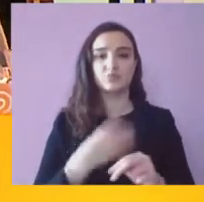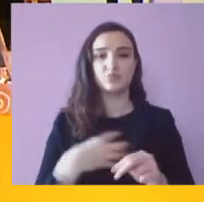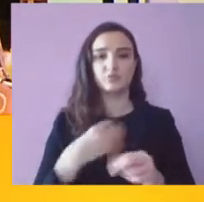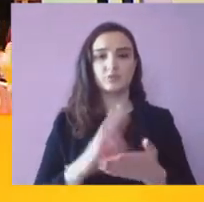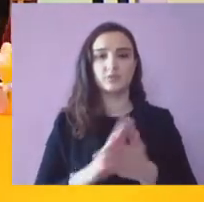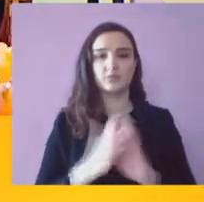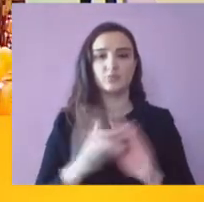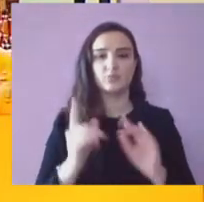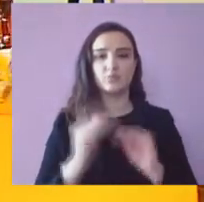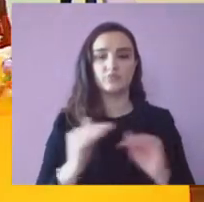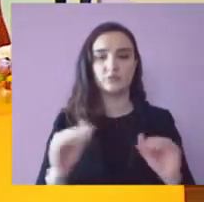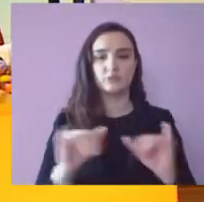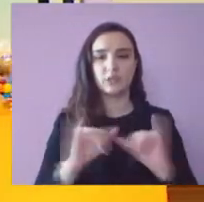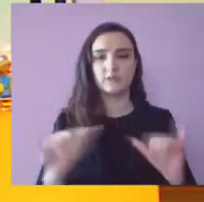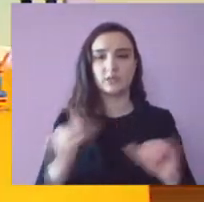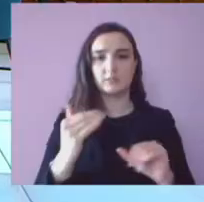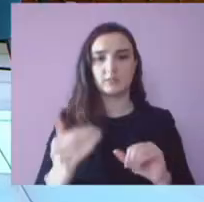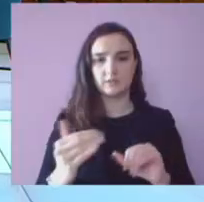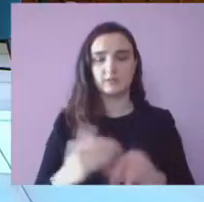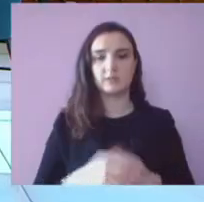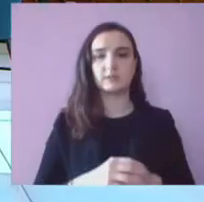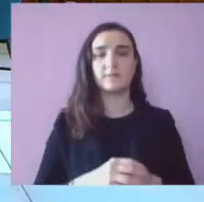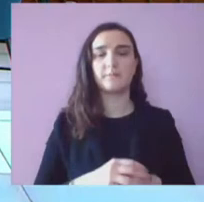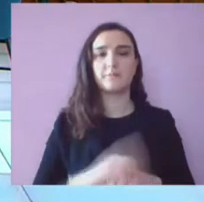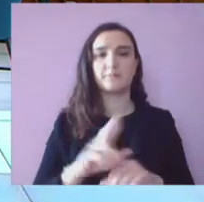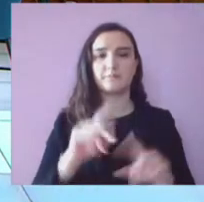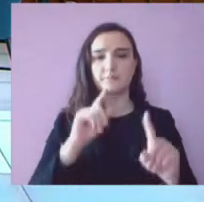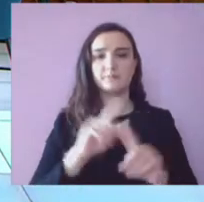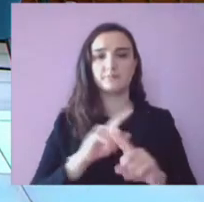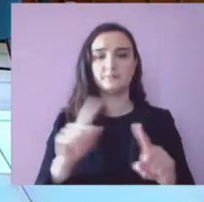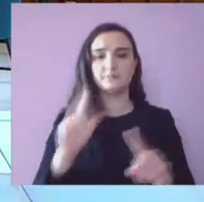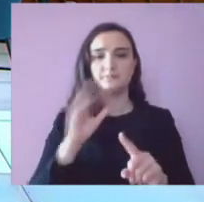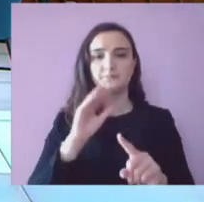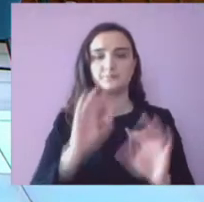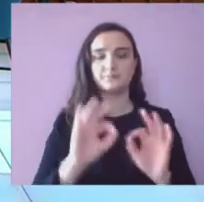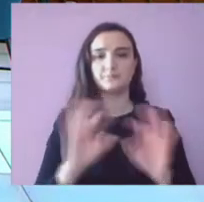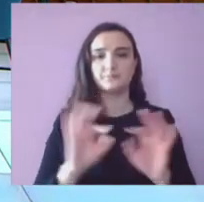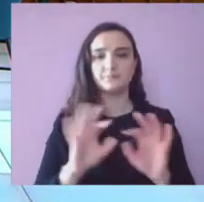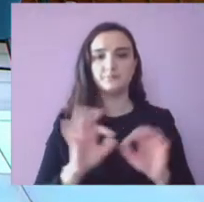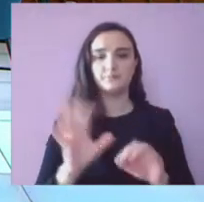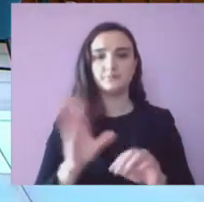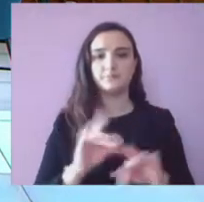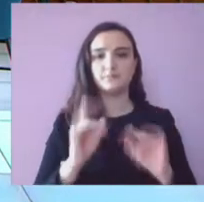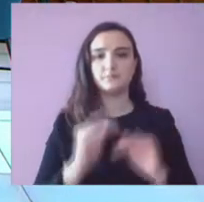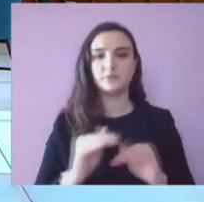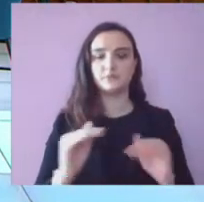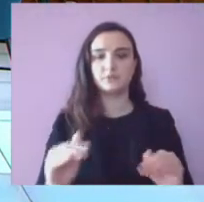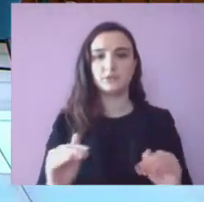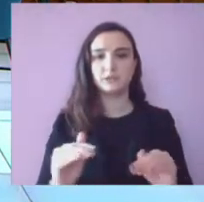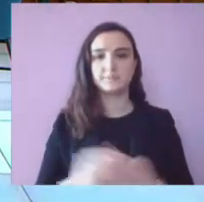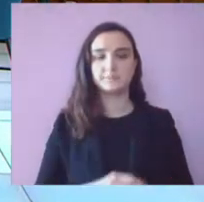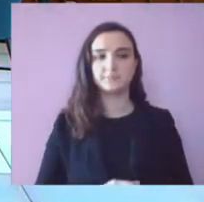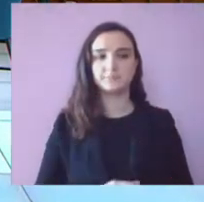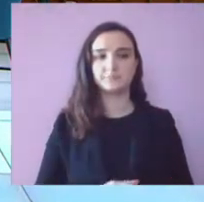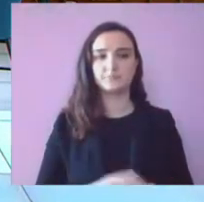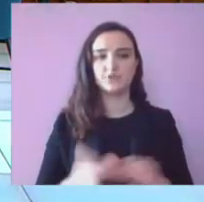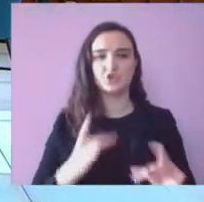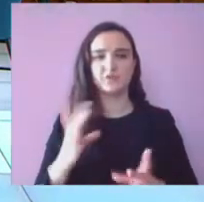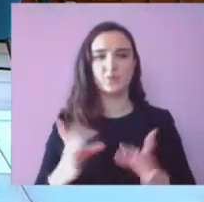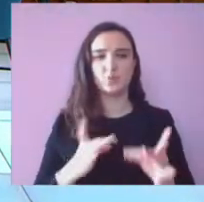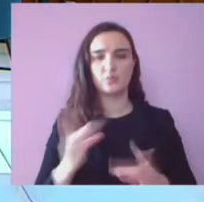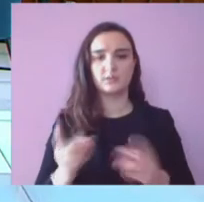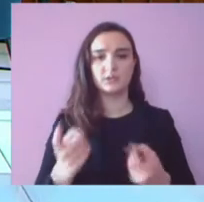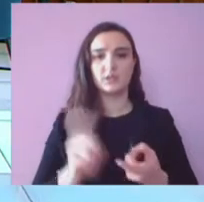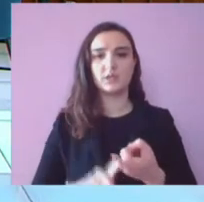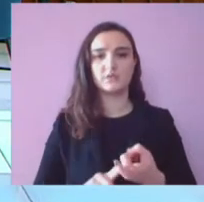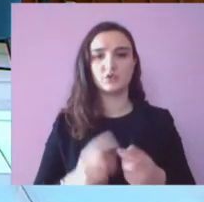ბავშვის განვითარებისთვის და განსაკუთრებით როდესაც ვლაპარაკობთ ბავშვის ჭირვეულობასთან კავშირში, იმიტომ